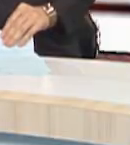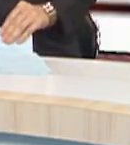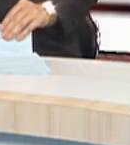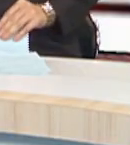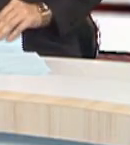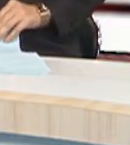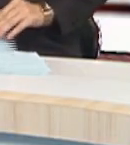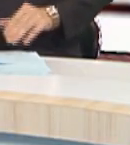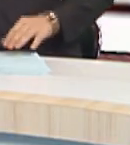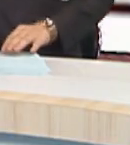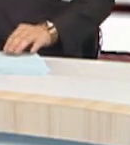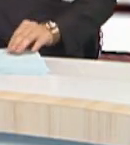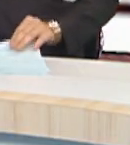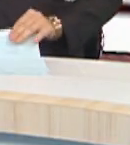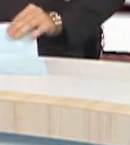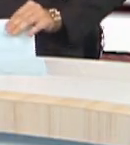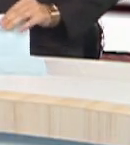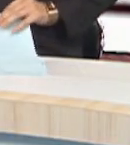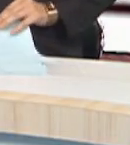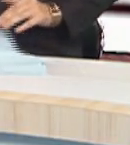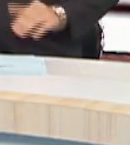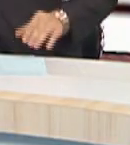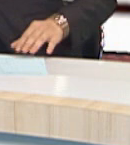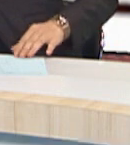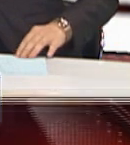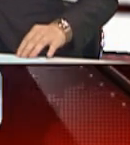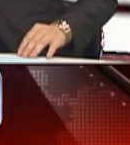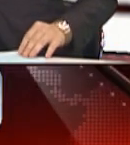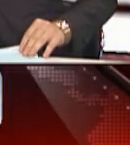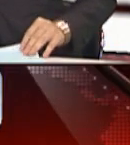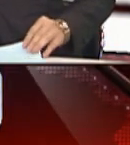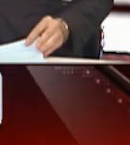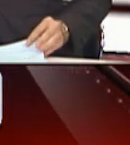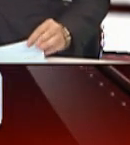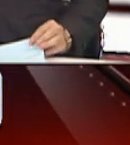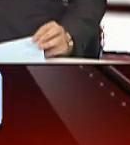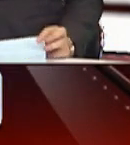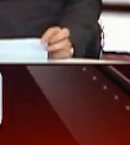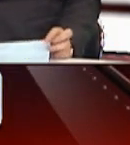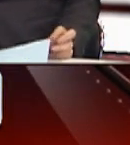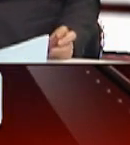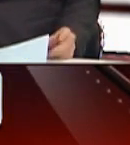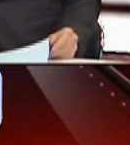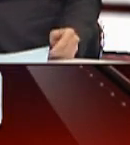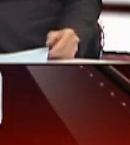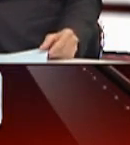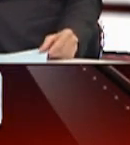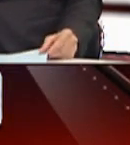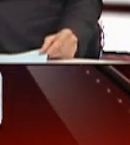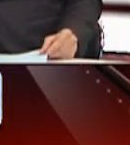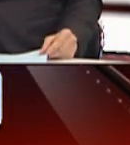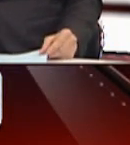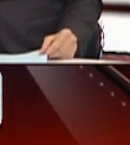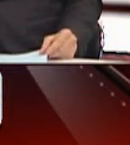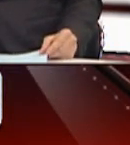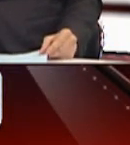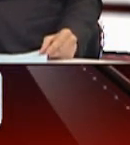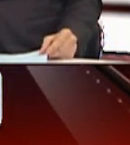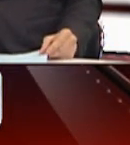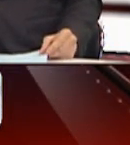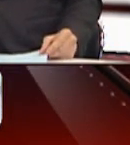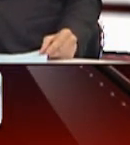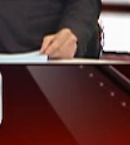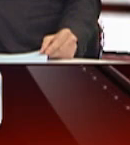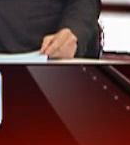ini Baik berita nasional 8an malam berakhir di sini sebelum itu saya ingin memohon maaf atas keadaan suara saya yang kurang sihat Malam